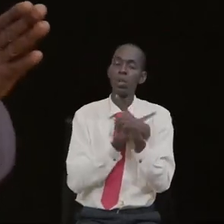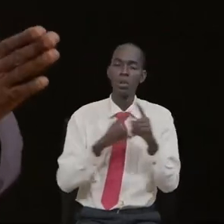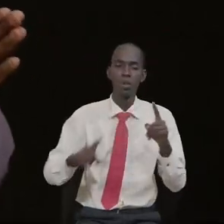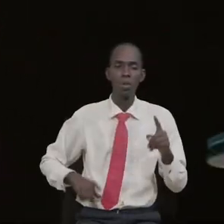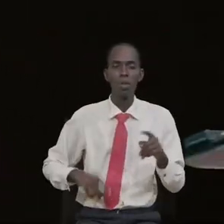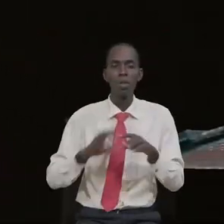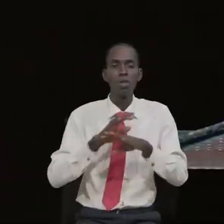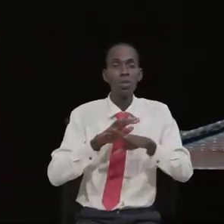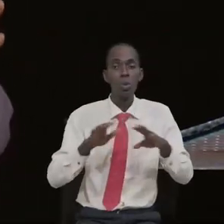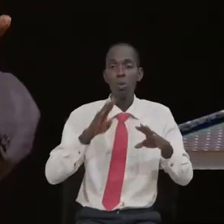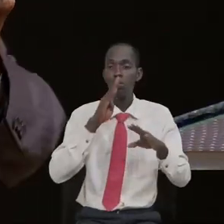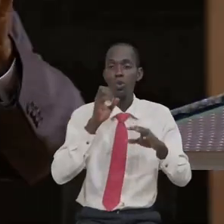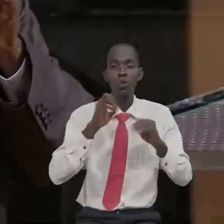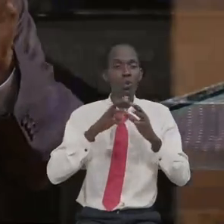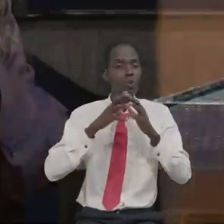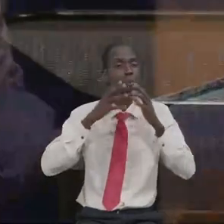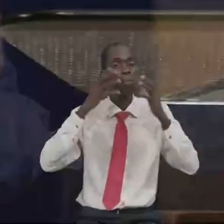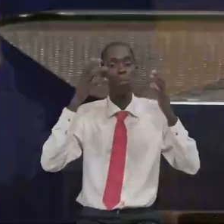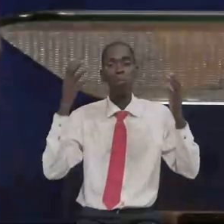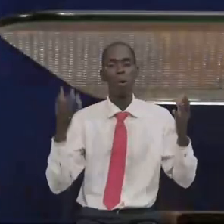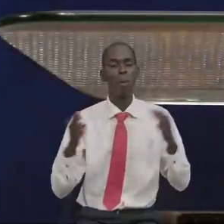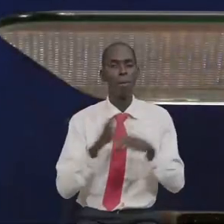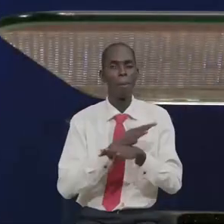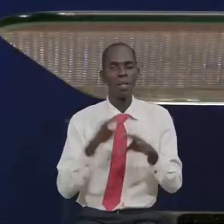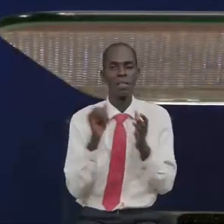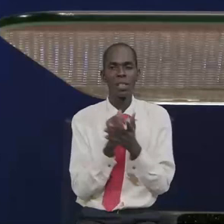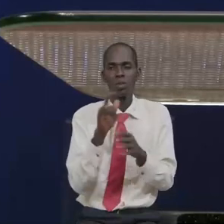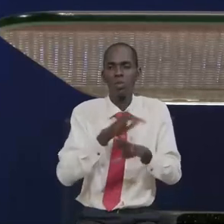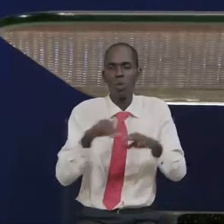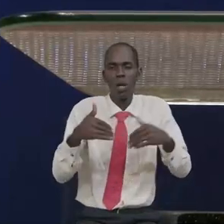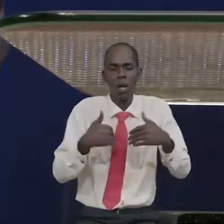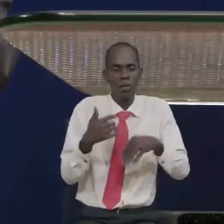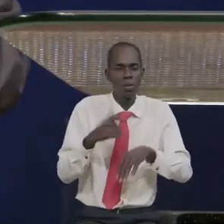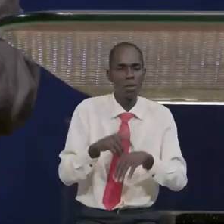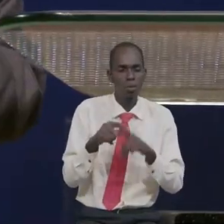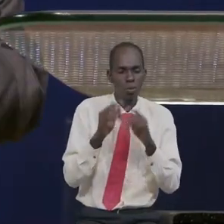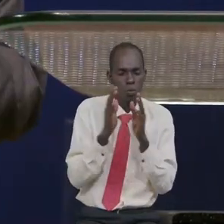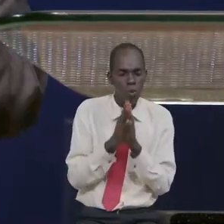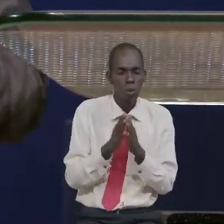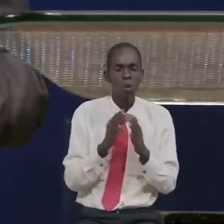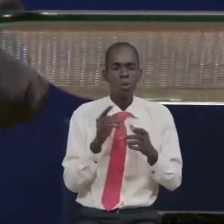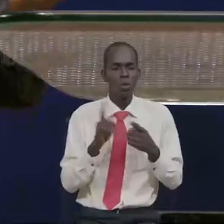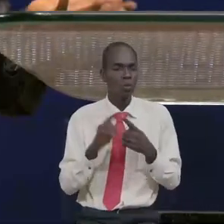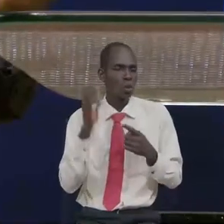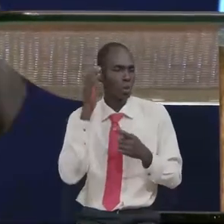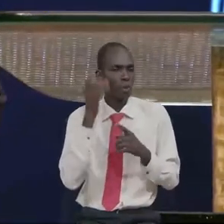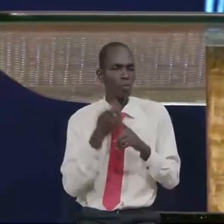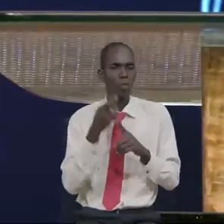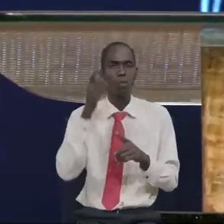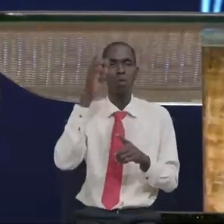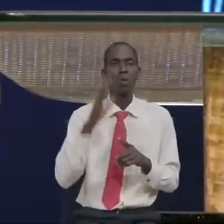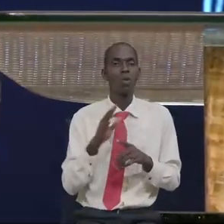soyez pas trop occupés au point de n'avoir pas le temps de prier, de se rafraîchir, d'écouter de Dieu.